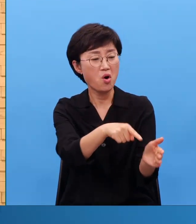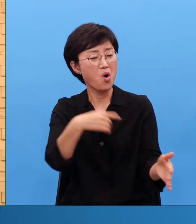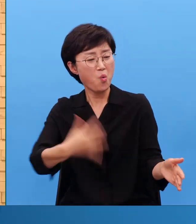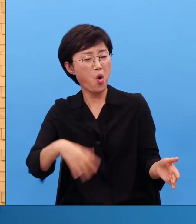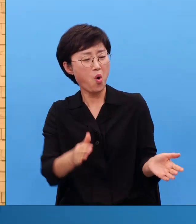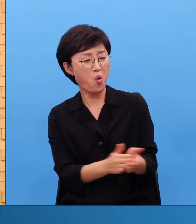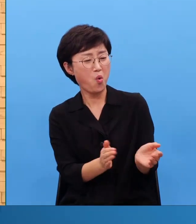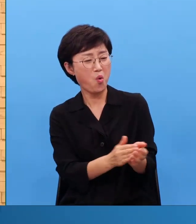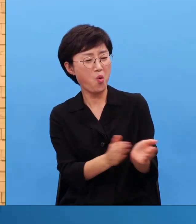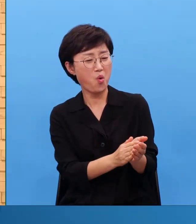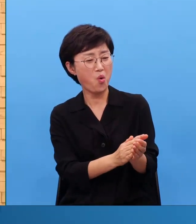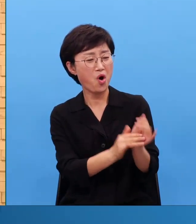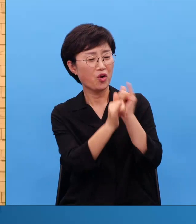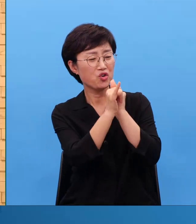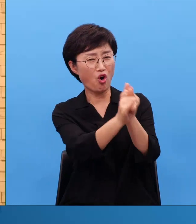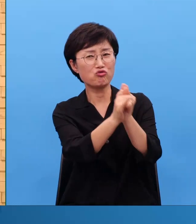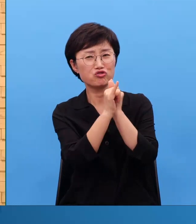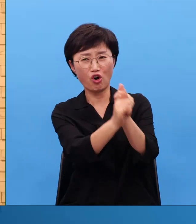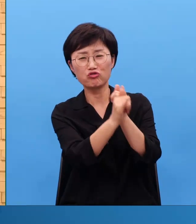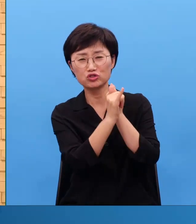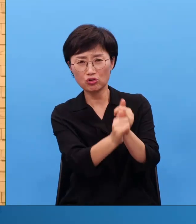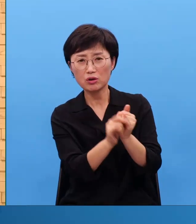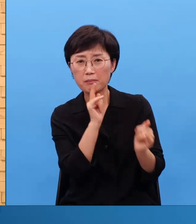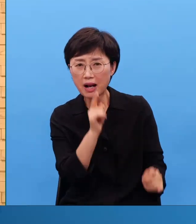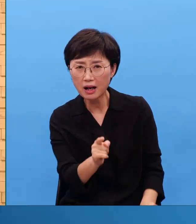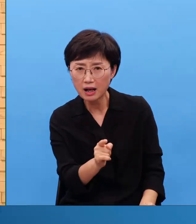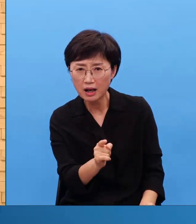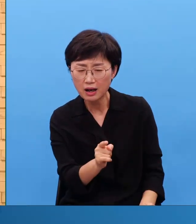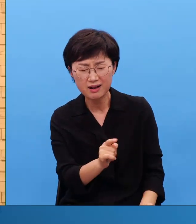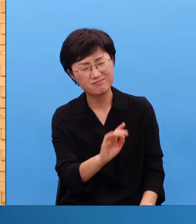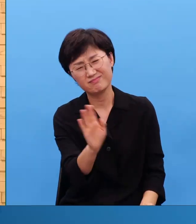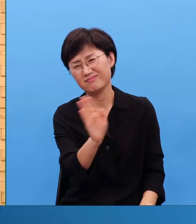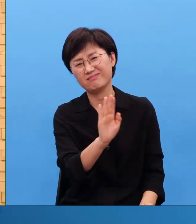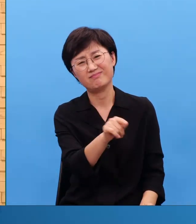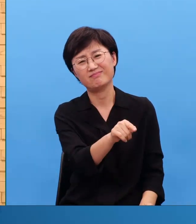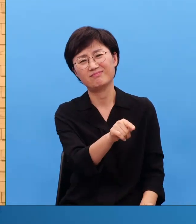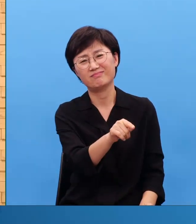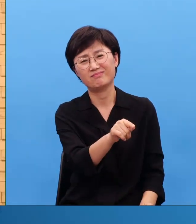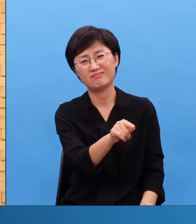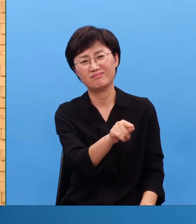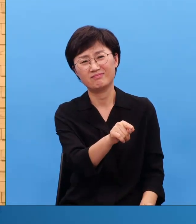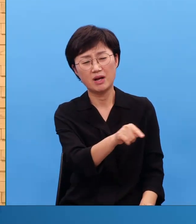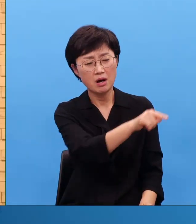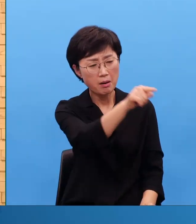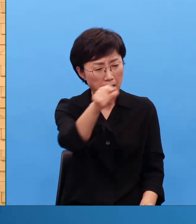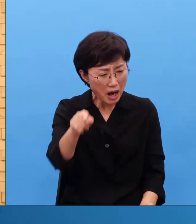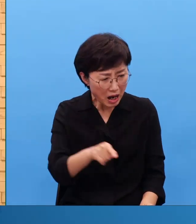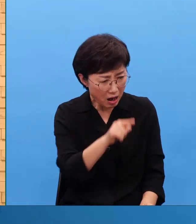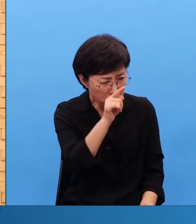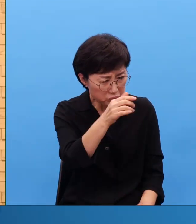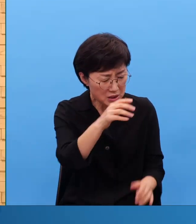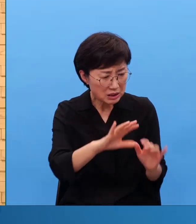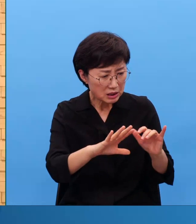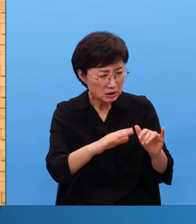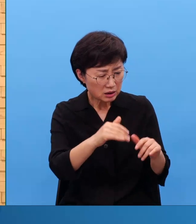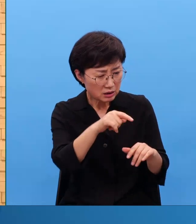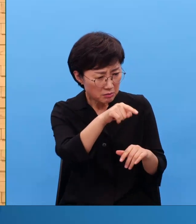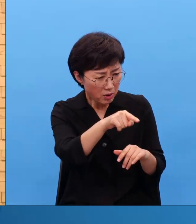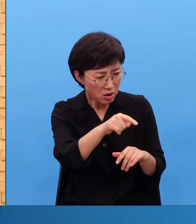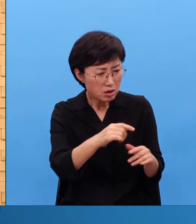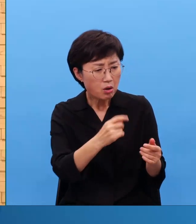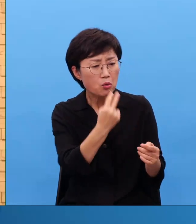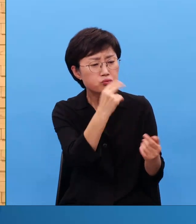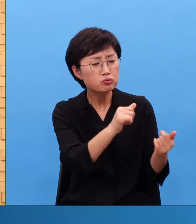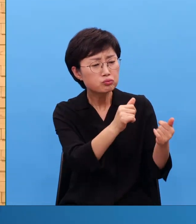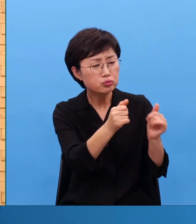죽었잖아요. And he ended up dying on this one island alone. 그 죽으면서 이제 뭐 남긴 말이 있지 않습니까? And as he passed, he said something. 어쩐지 나폴레옹이 그런